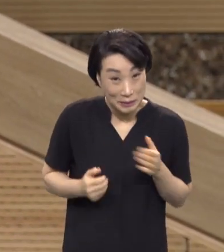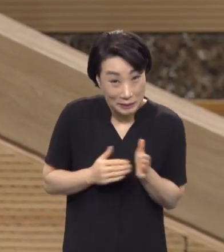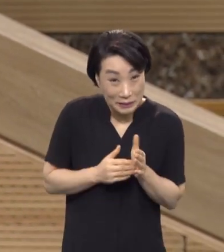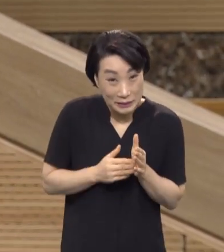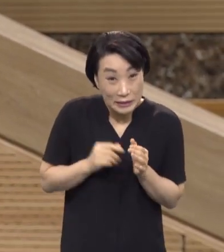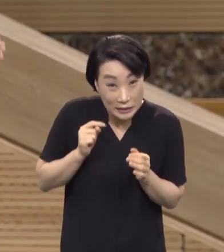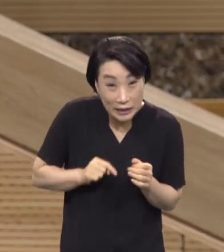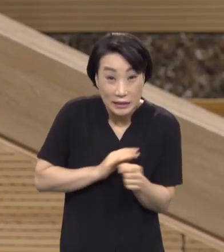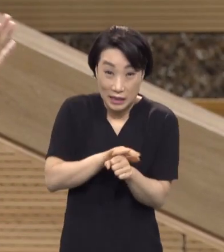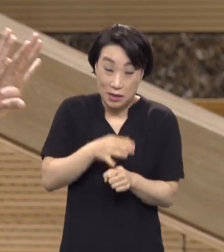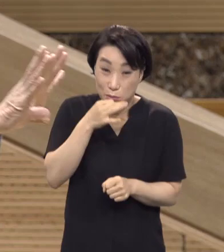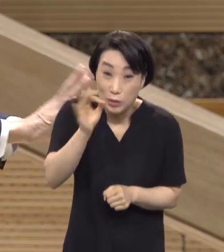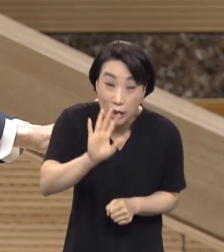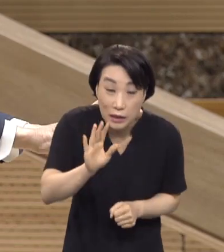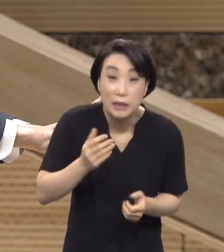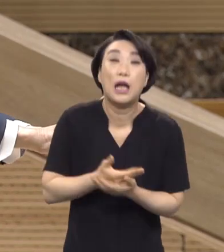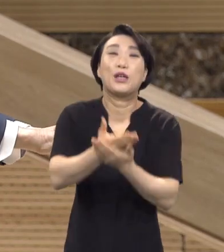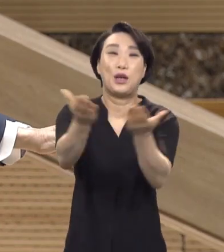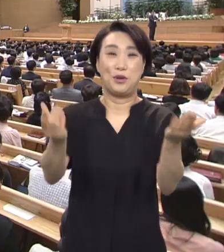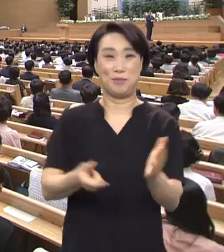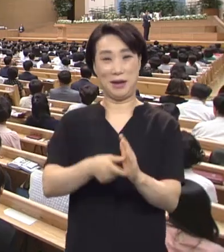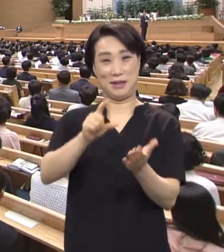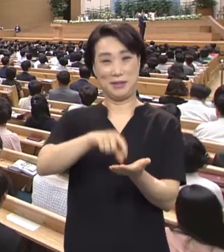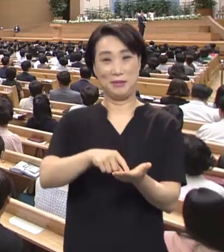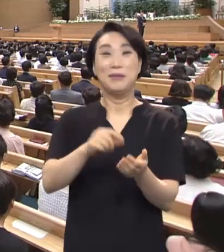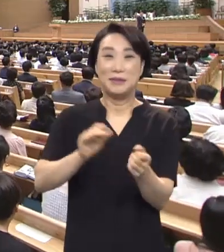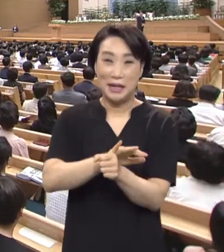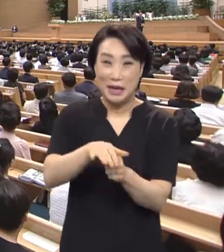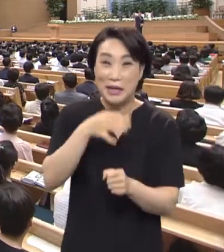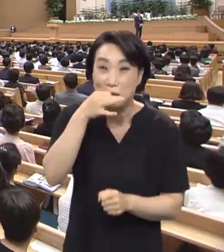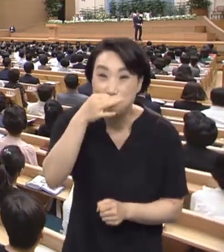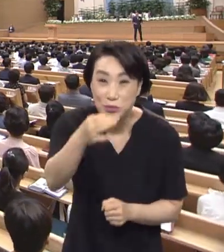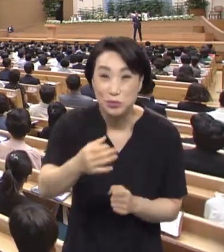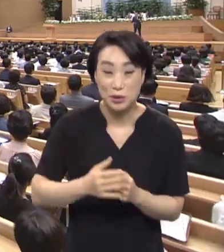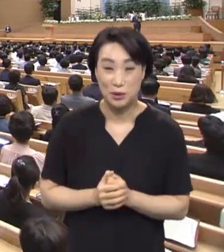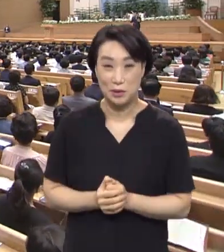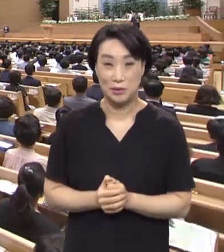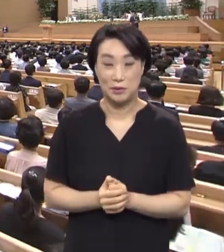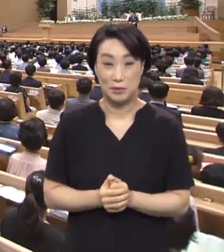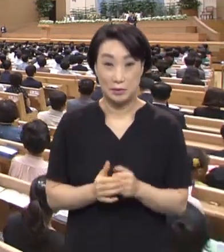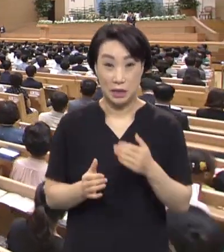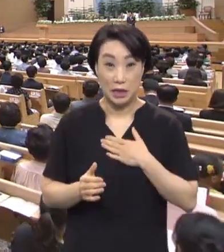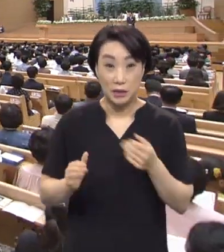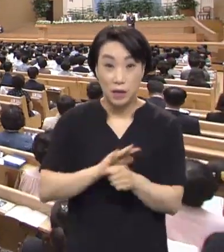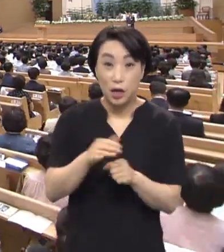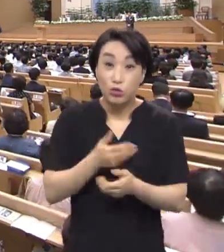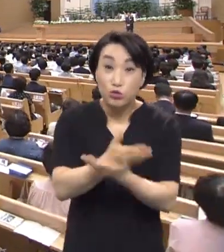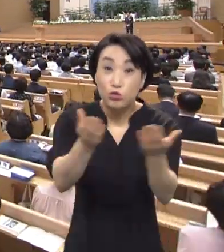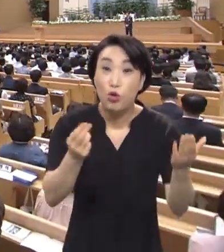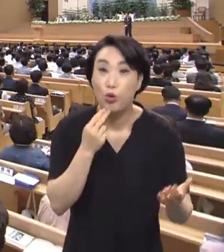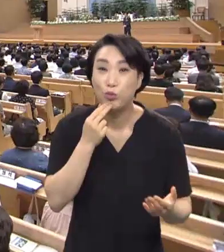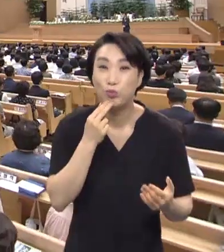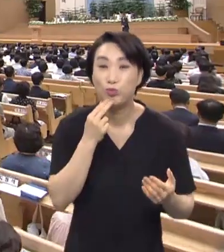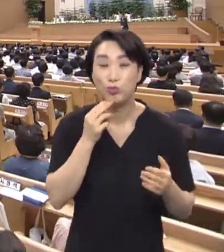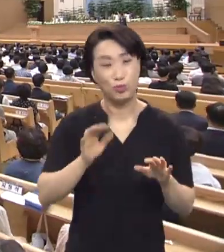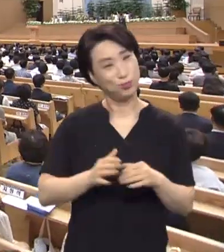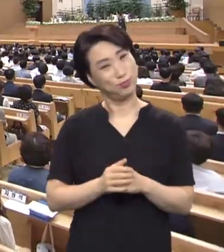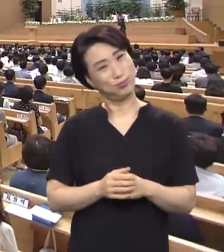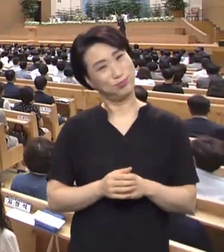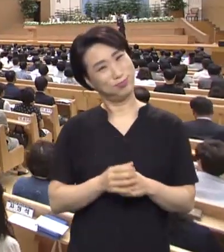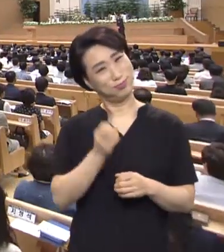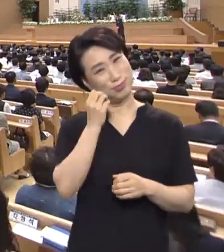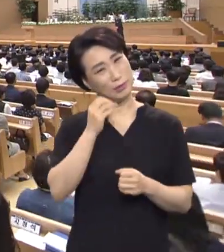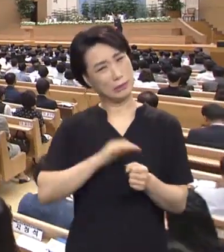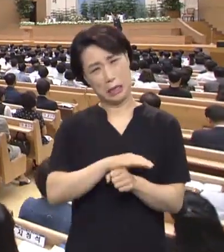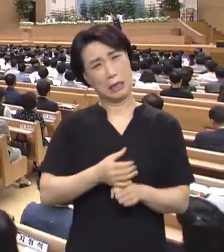사랑이 아니라 주는 만큼이 사랑입니다. 사랑을 안 주면 그 사람은